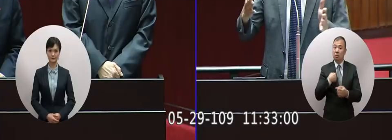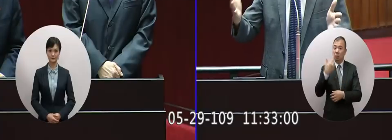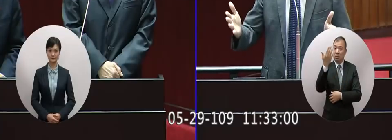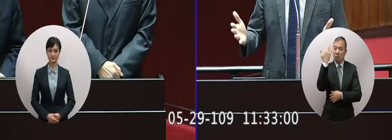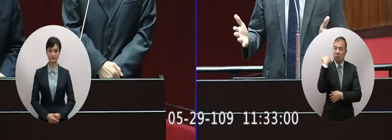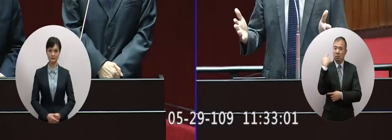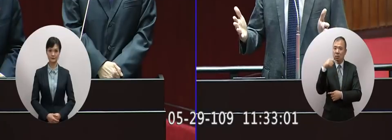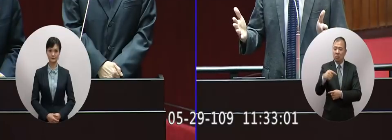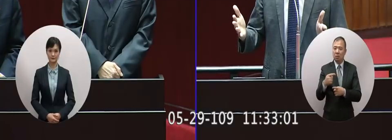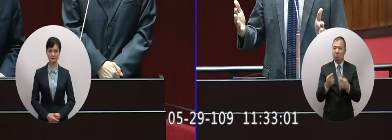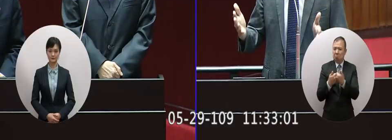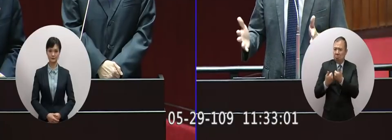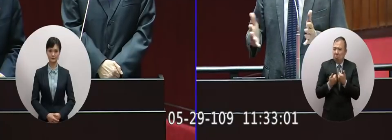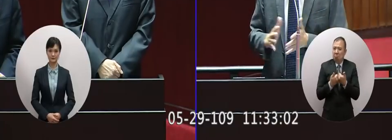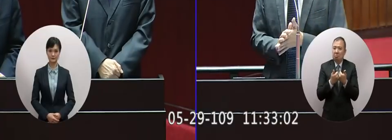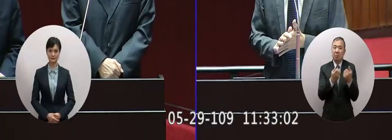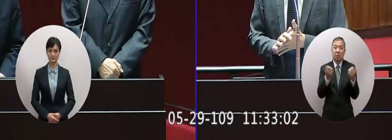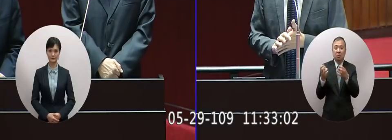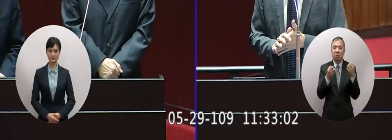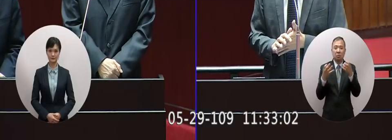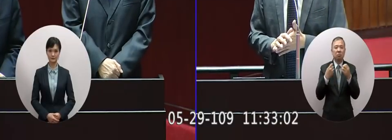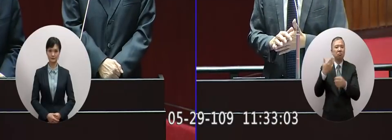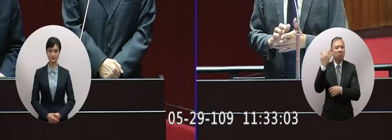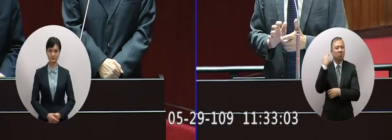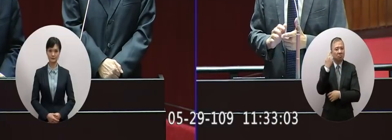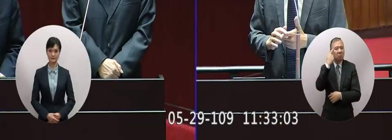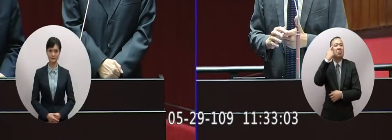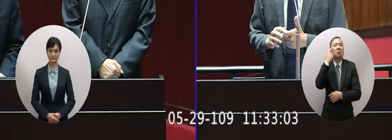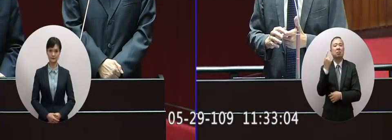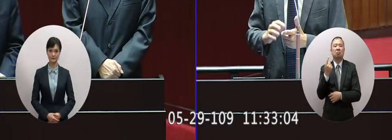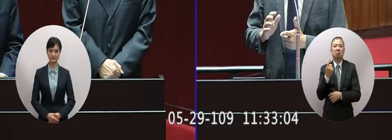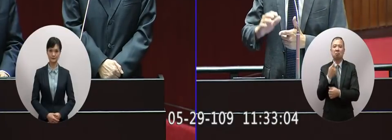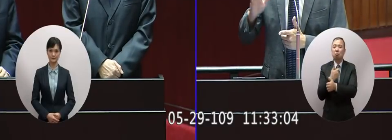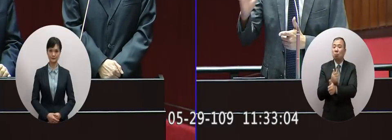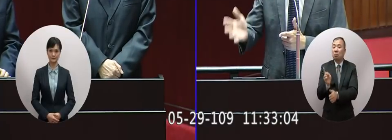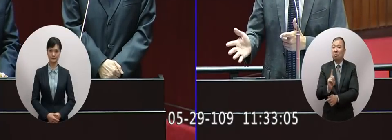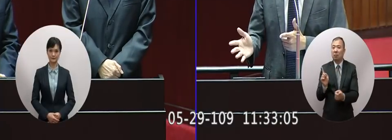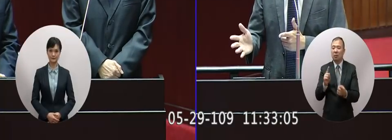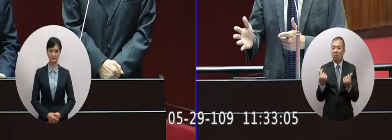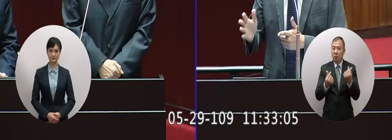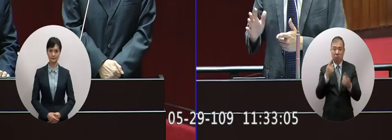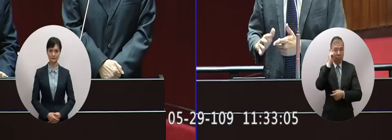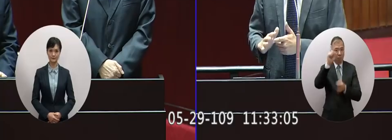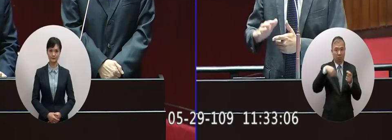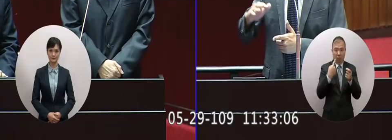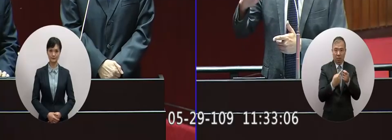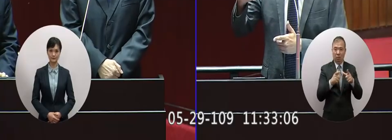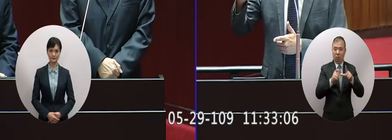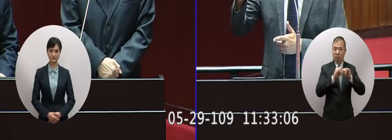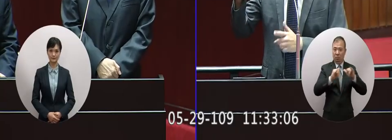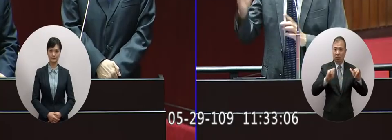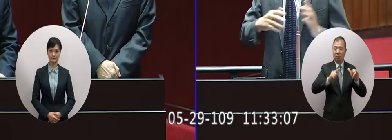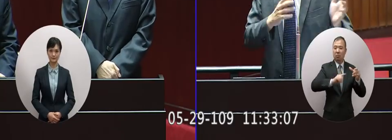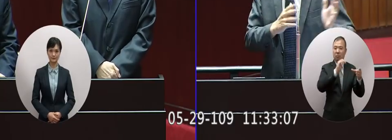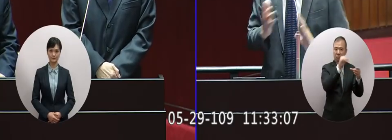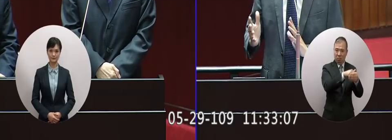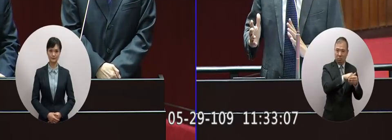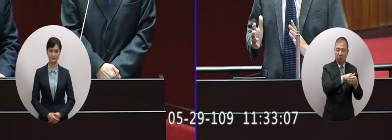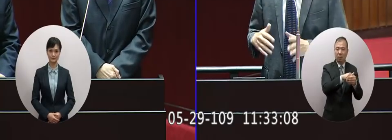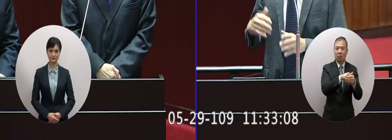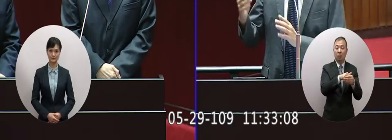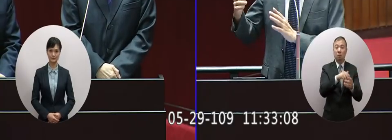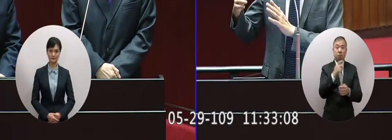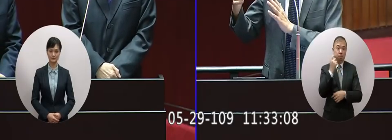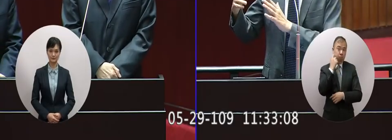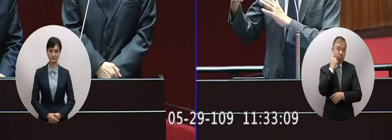在这边协商的时候，也曾经有一个考量说，是不是一个是明年的公投，再来一个就是绑，如果假设我们能